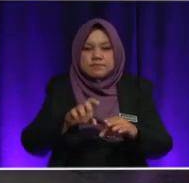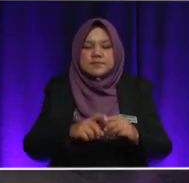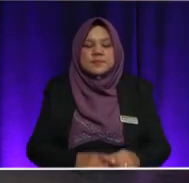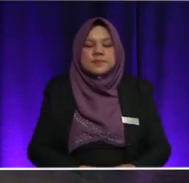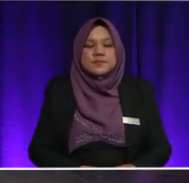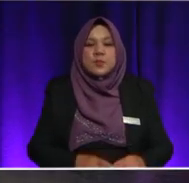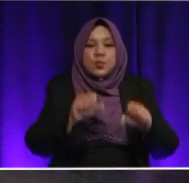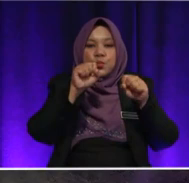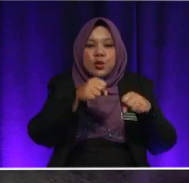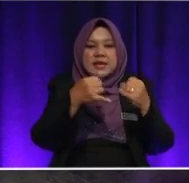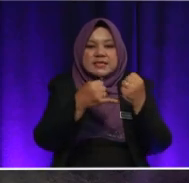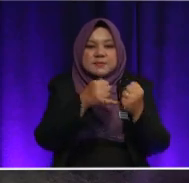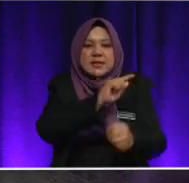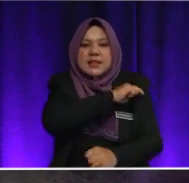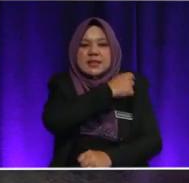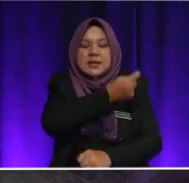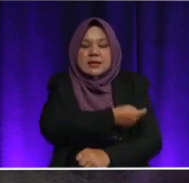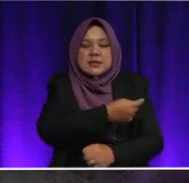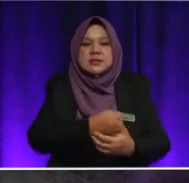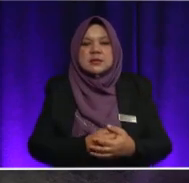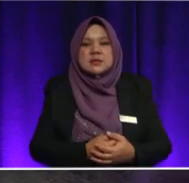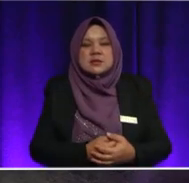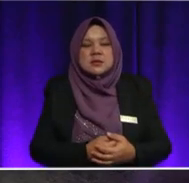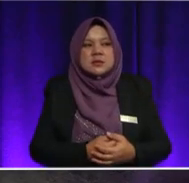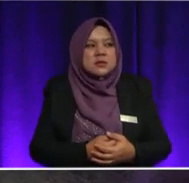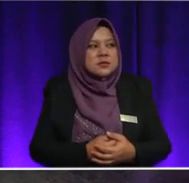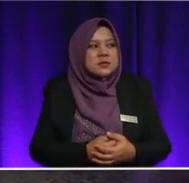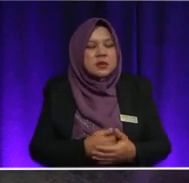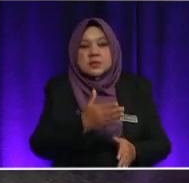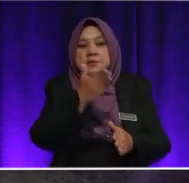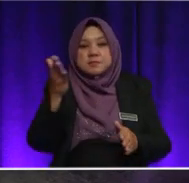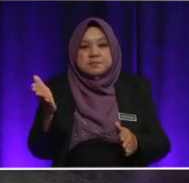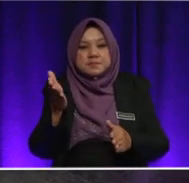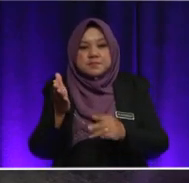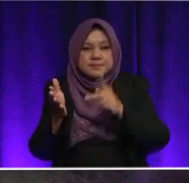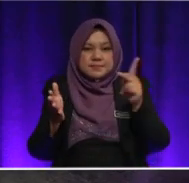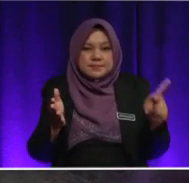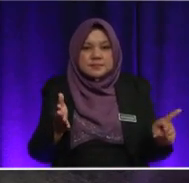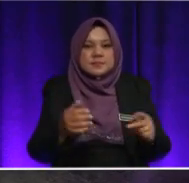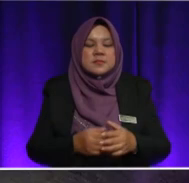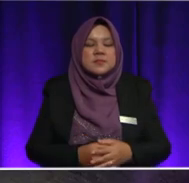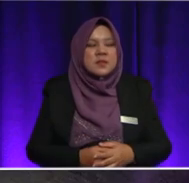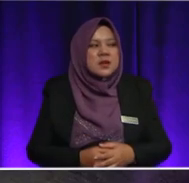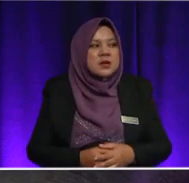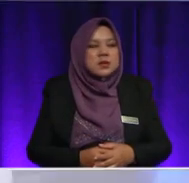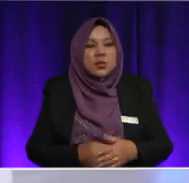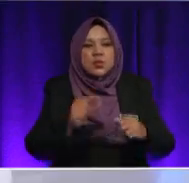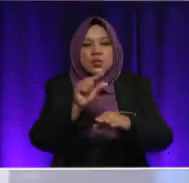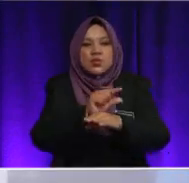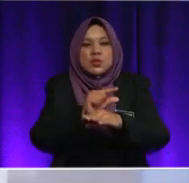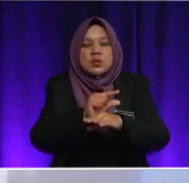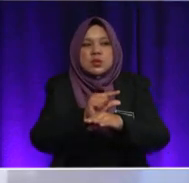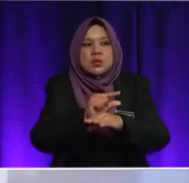boleh gunakan pensil ya di sebelah kiri ayam itu adalah panel surya gunakan untuk